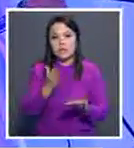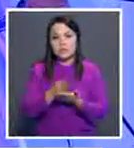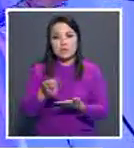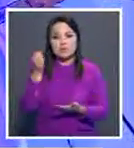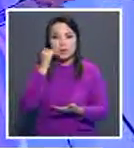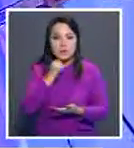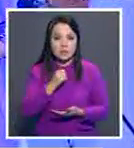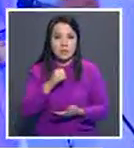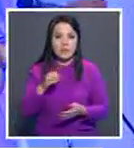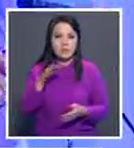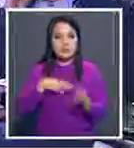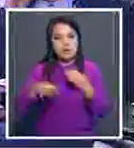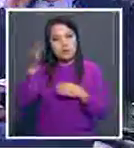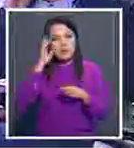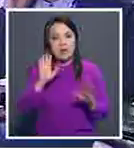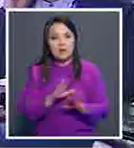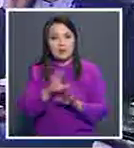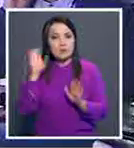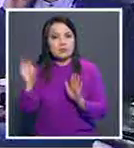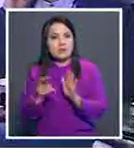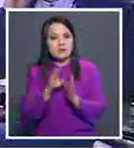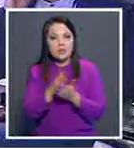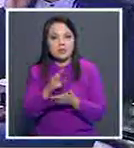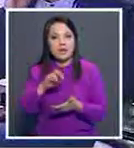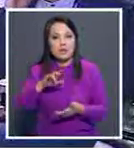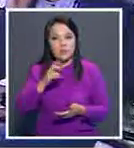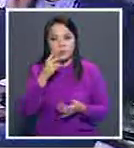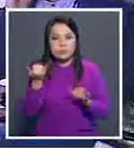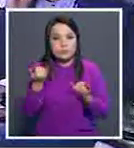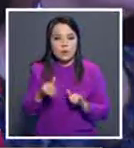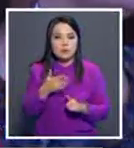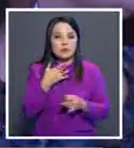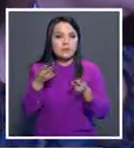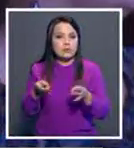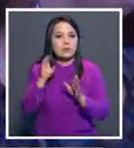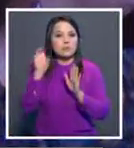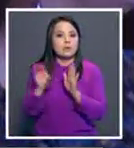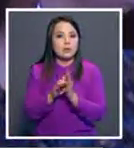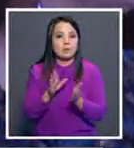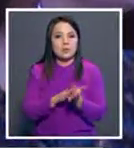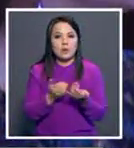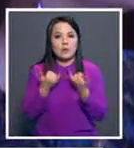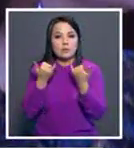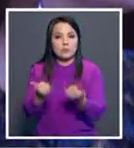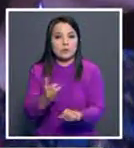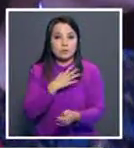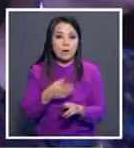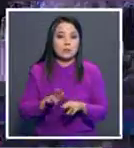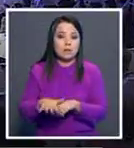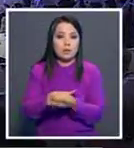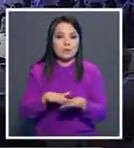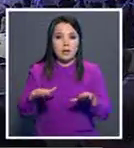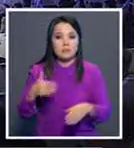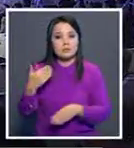Ескі әрі есті әндерді естіген көрермен Тельманның талантына тәнті болып, қоңыр дауыс есіне ерекше қошемет көрсетті. Сондай-ақ